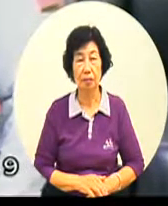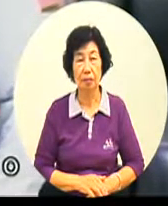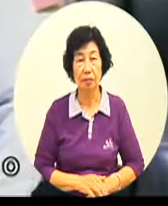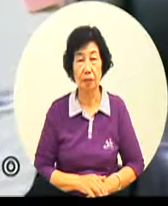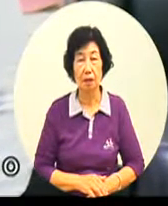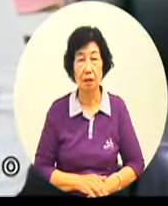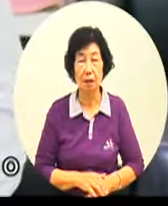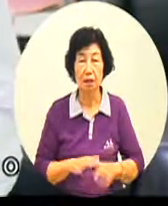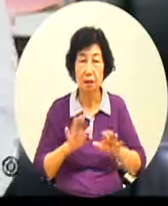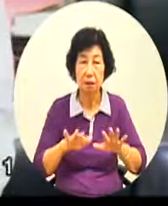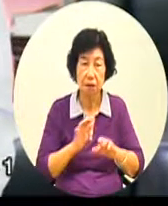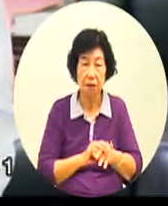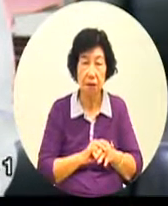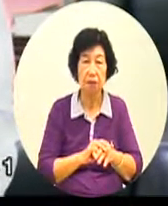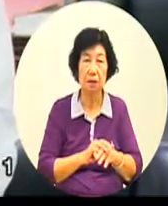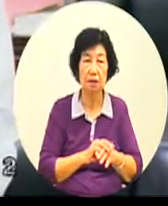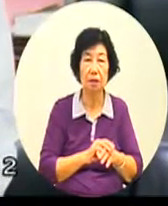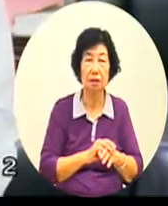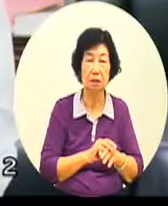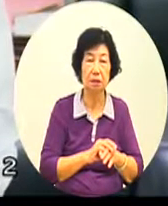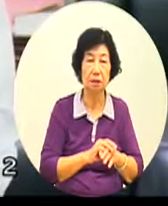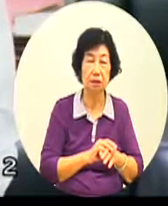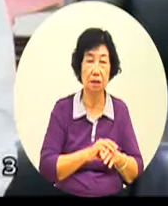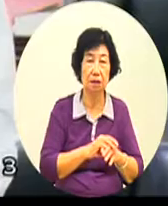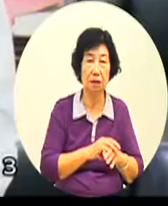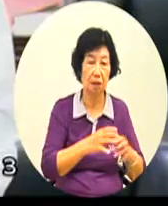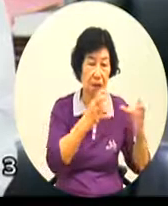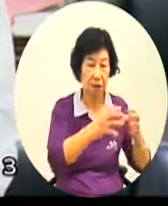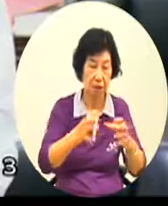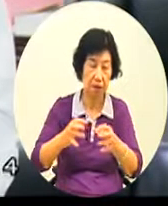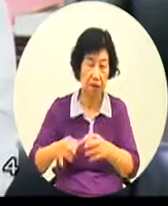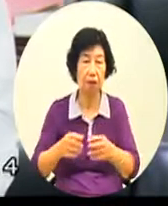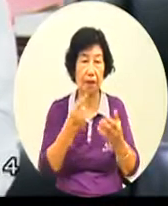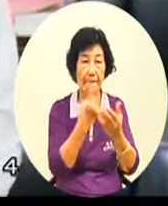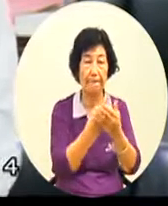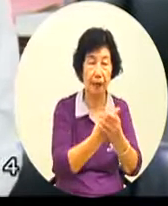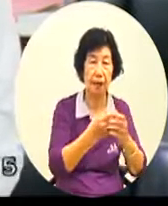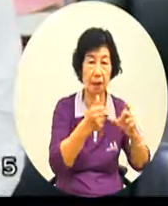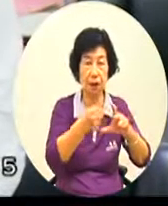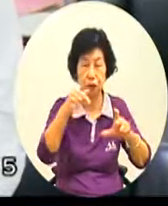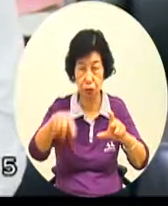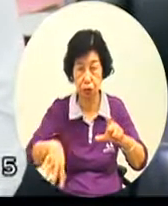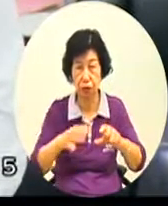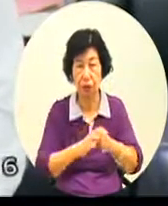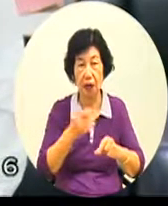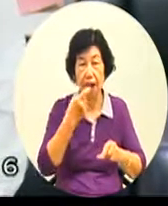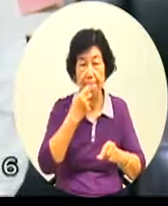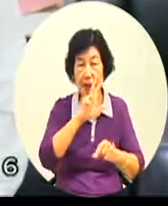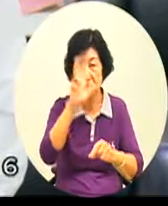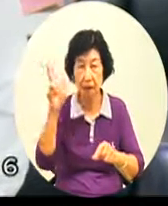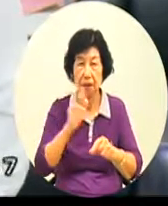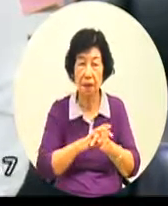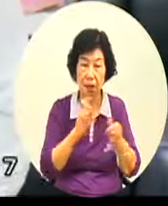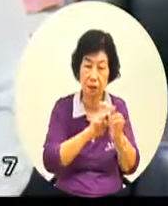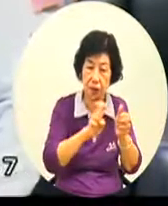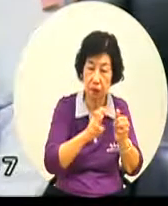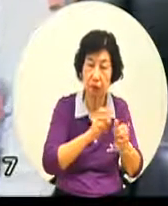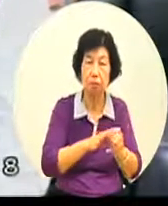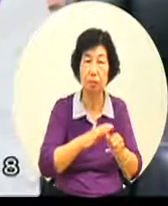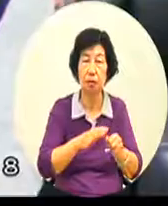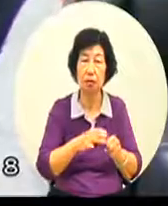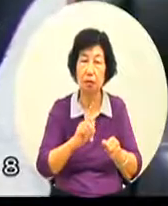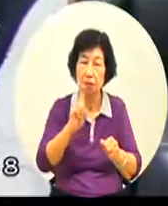区都有我们日间照顾的一个部分，到底要多久才能达到？请局长